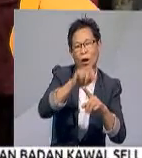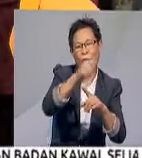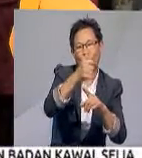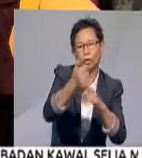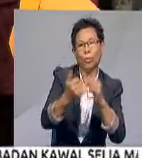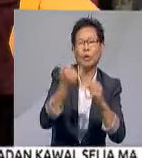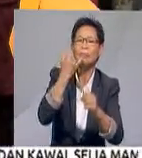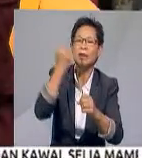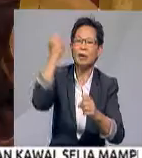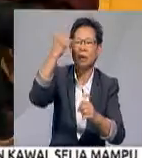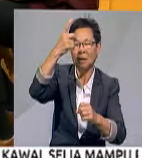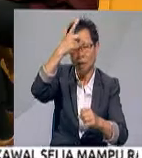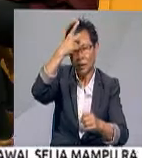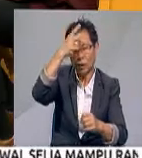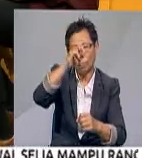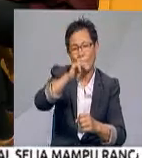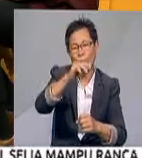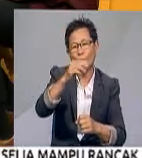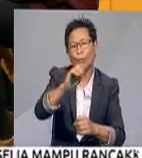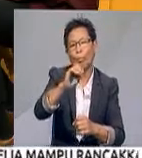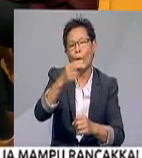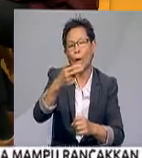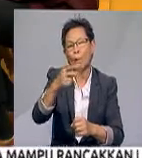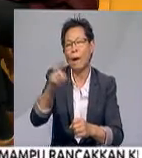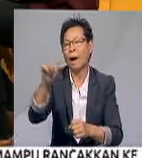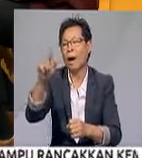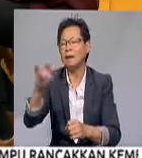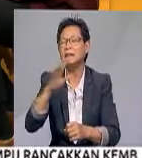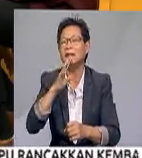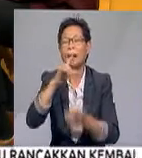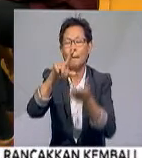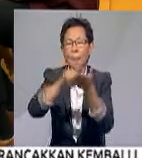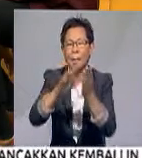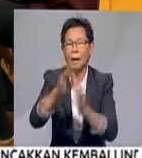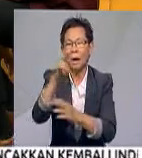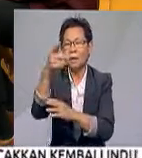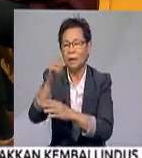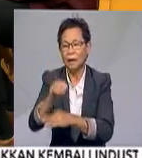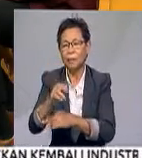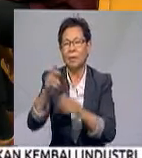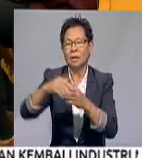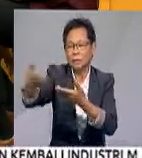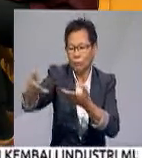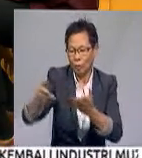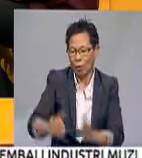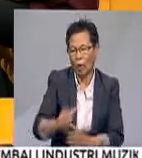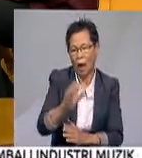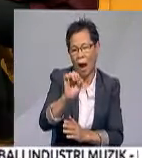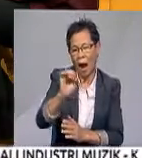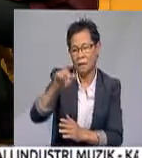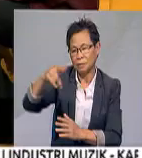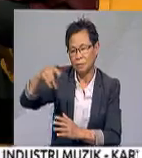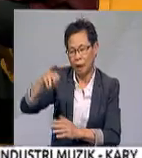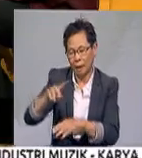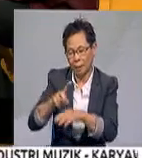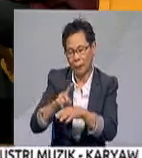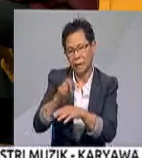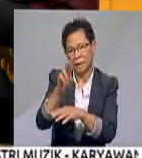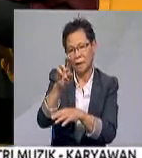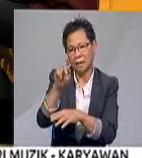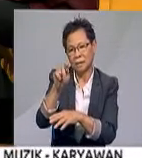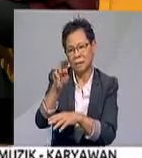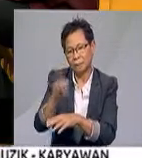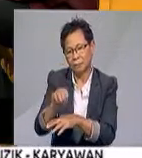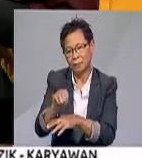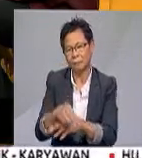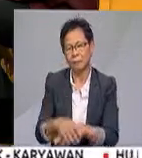lalu. Datuk Muhammad Ali bercakap kepada pemberita RTM selepas menjadi tetamu program Selamat Pagi Malaysia di Angkasa Puri.